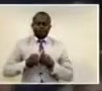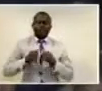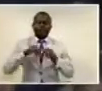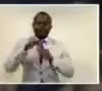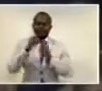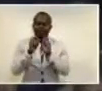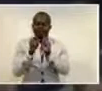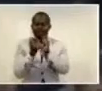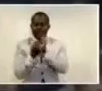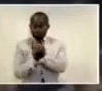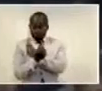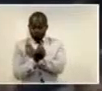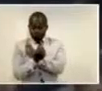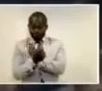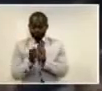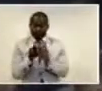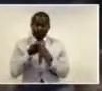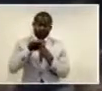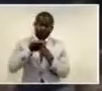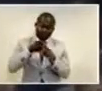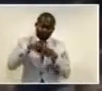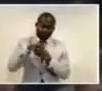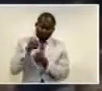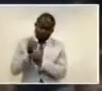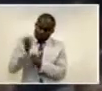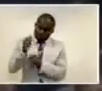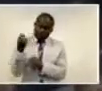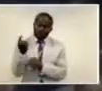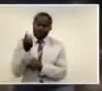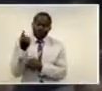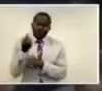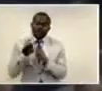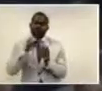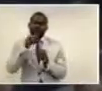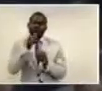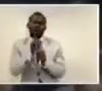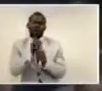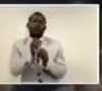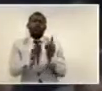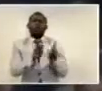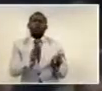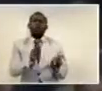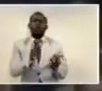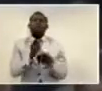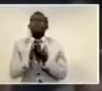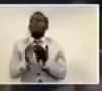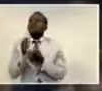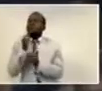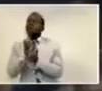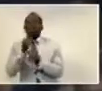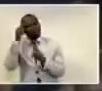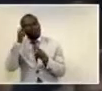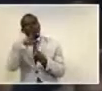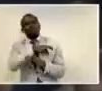bigahinduka rimwe na rimwe bikava muko bikorera gusa ntibakorera abaturage.